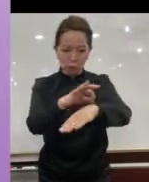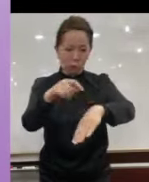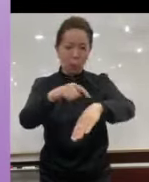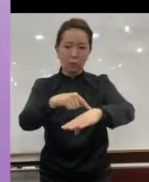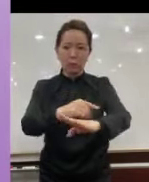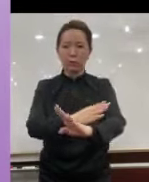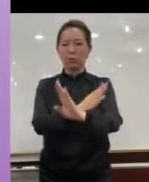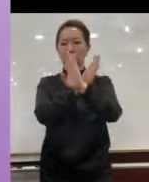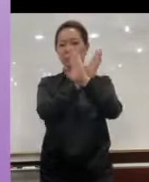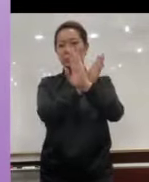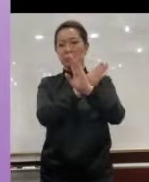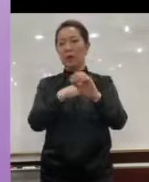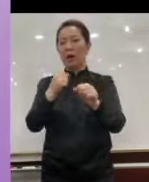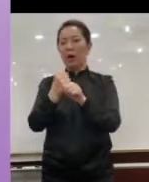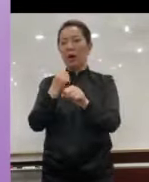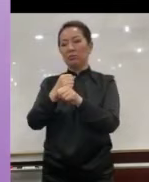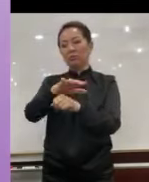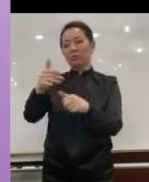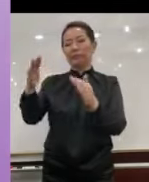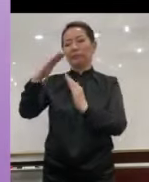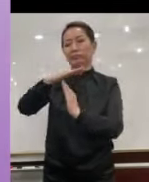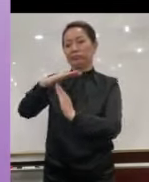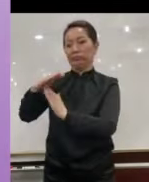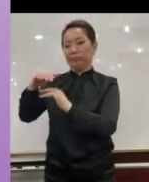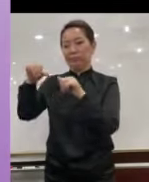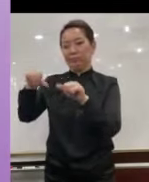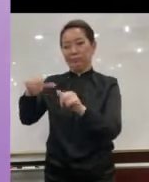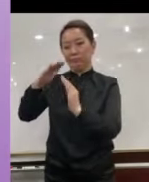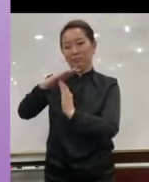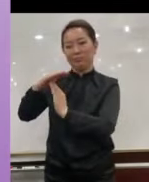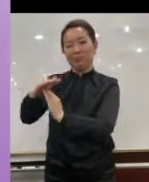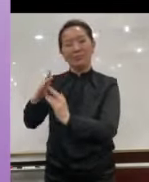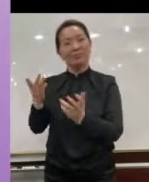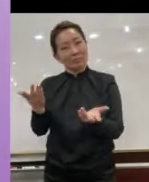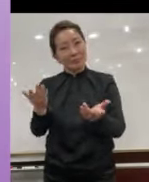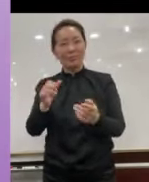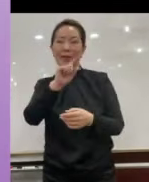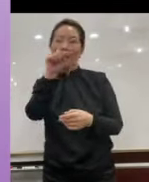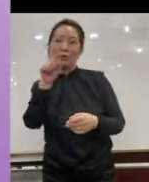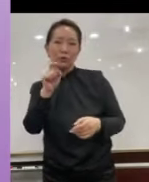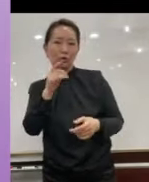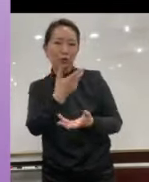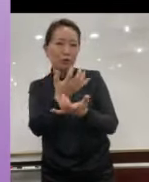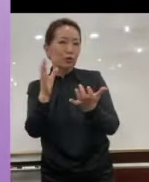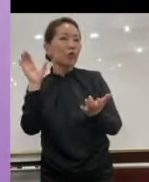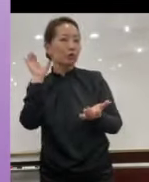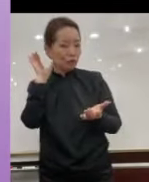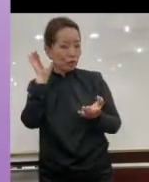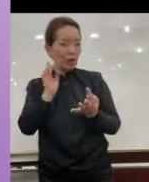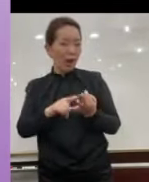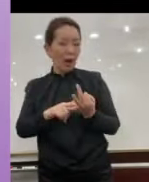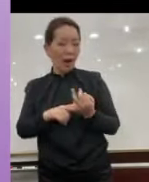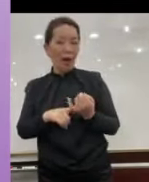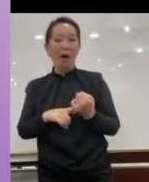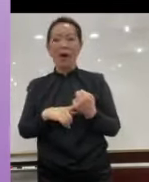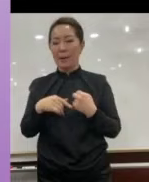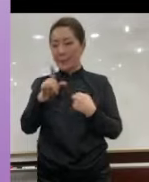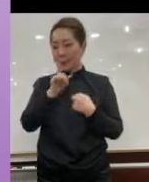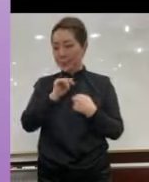дуусангууд одоо тухайн үйл ажиллагаа зогсонгүй байдалд ордог гэсэн ийм асуудлыг нэлээдгүй сонсч байсан.